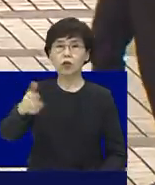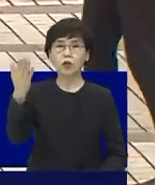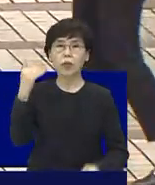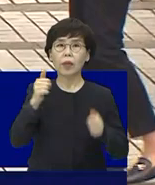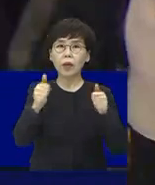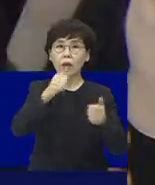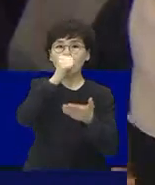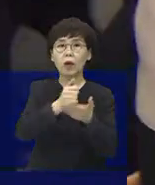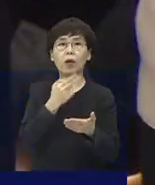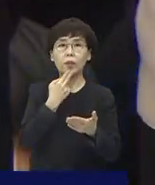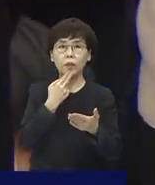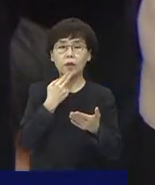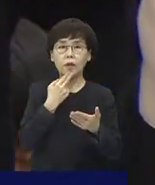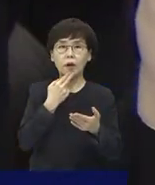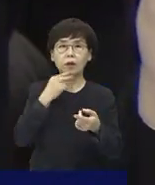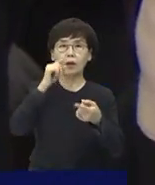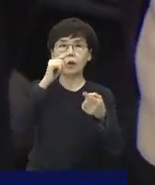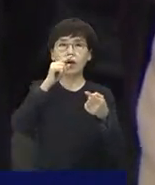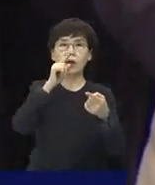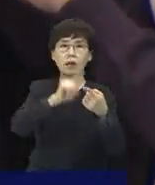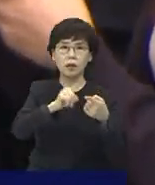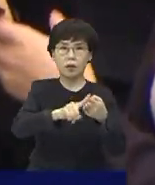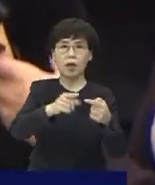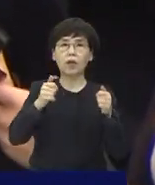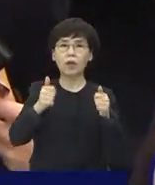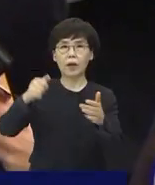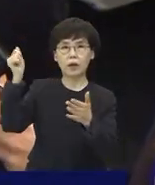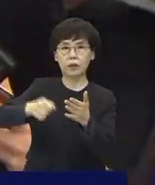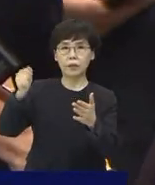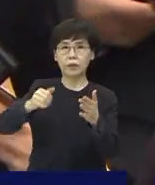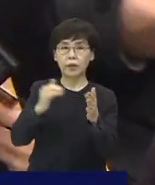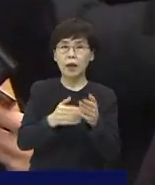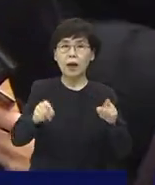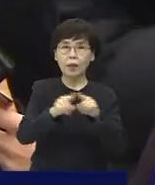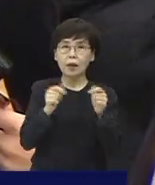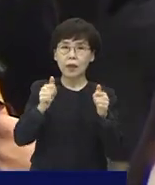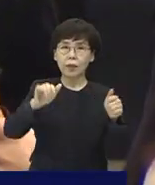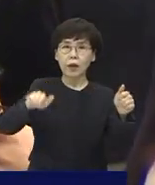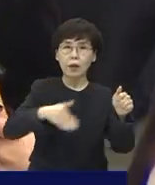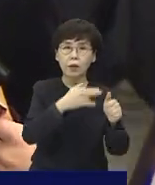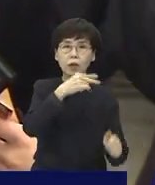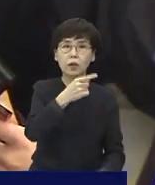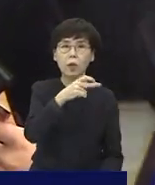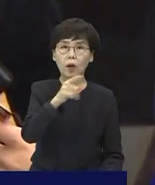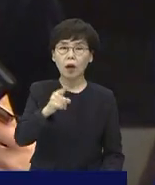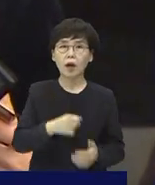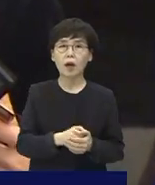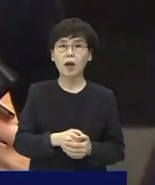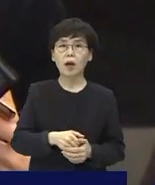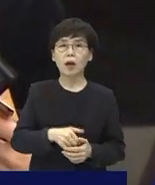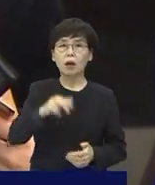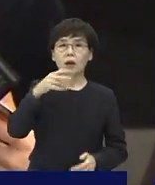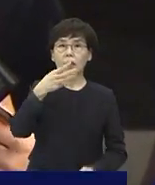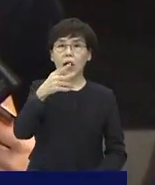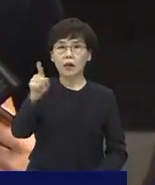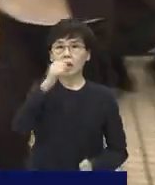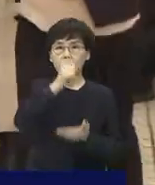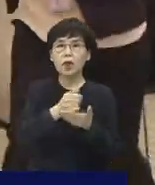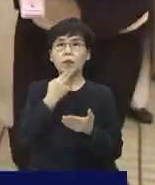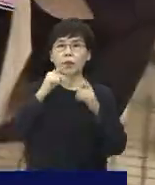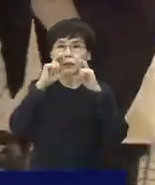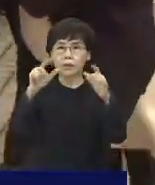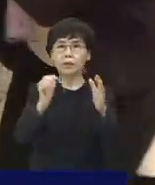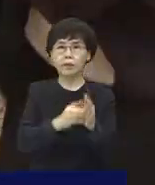대표에게 무죄를 선고한 원심을 확정했습니다. 함께 기소된 소카와 VCNC 법인 역시 무죄가